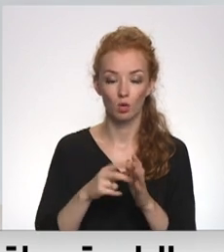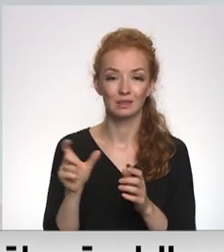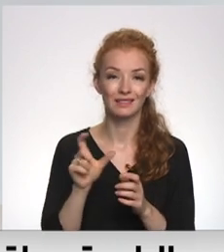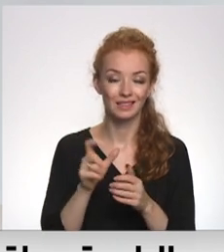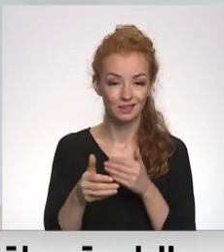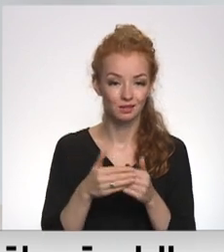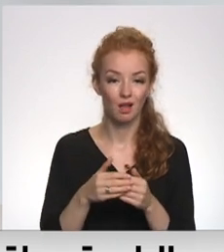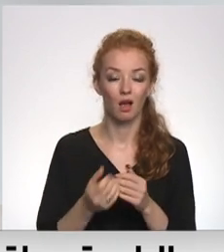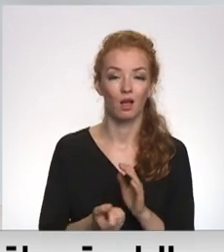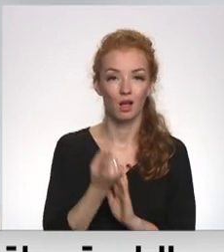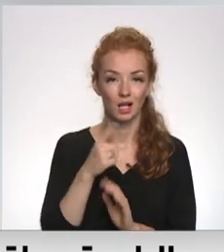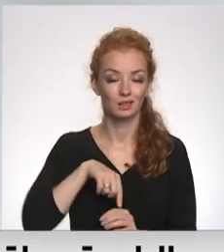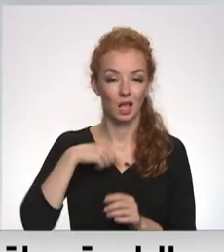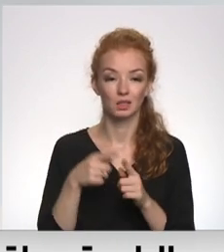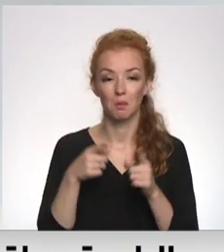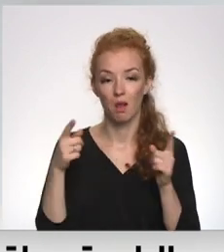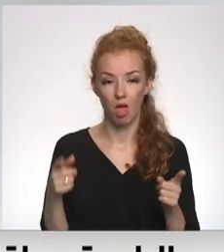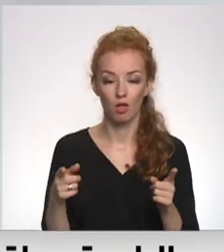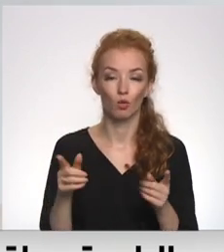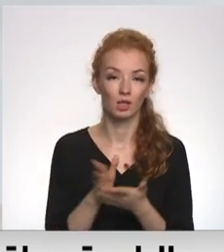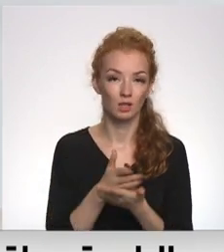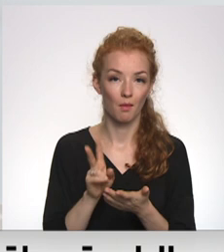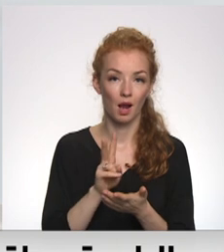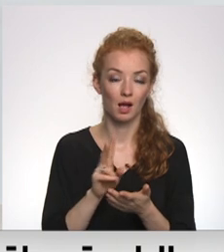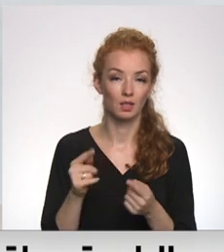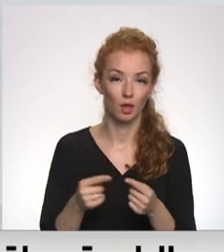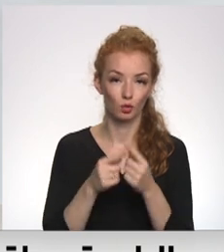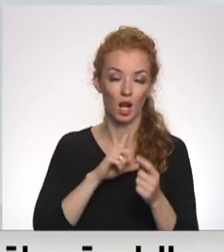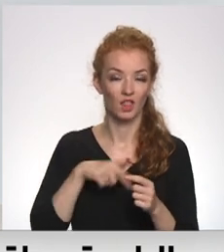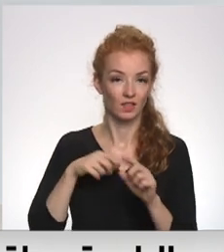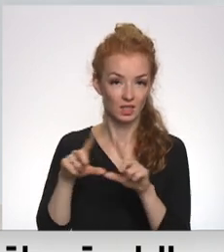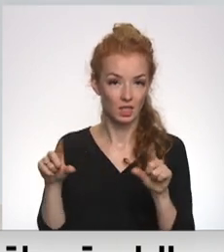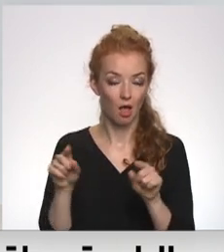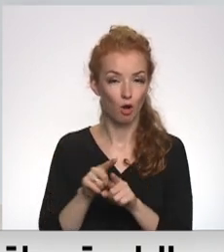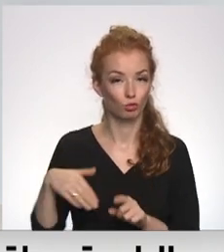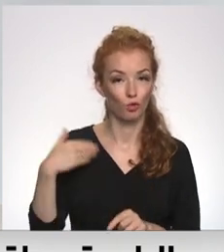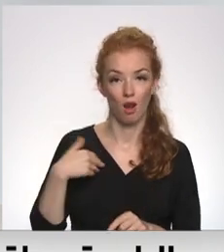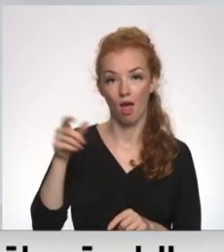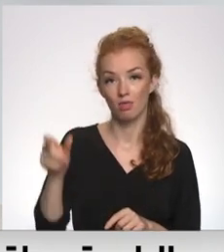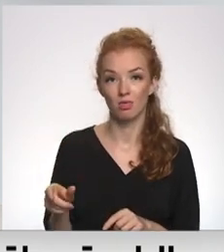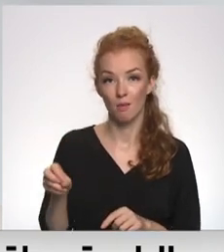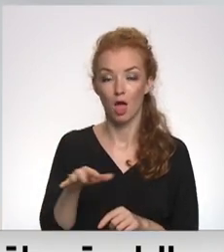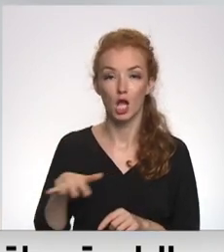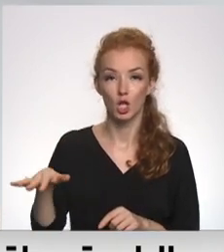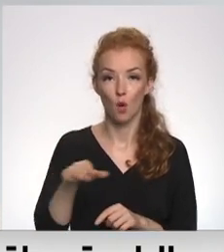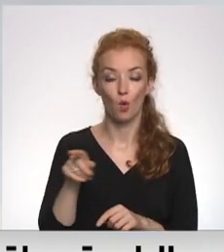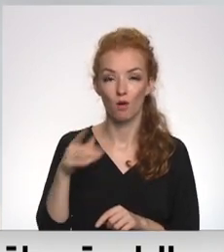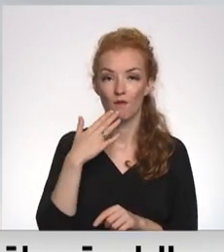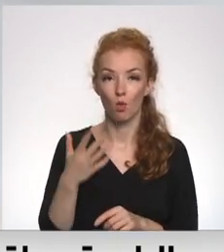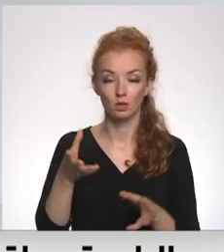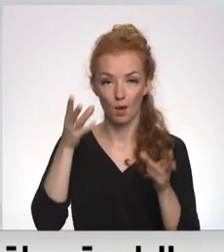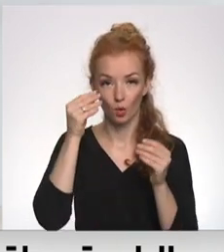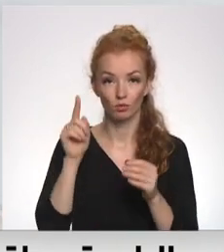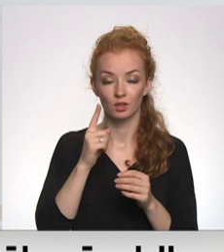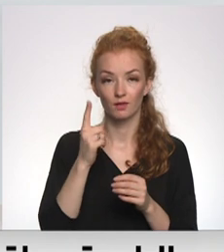rast ilgtspējīgu risinājumu, kas būtu pieņemams gan Latvijas iestādēm, gan audzēkņiem Eiropā, kuriem valodas apguve ir viens